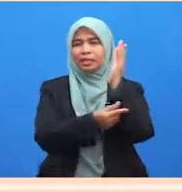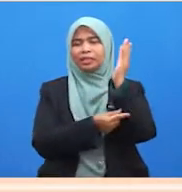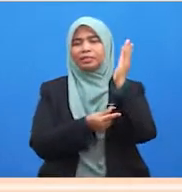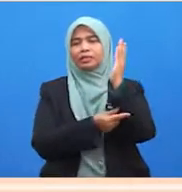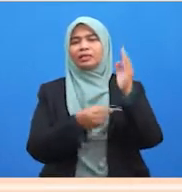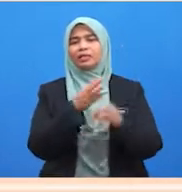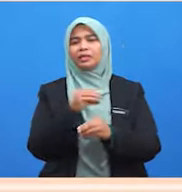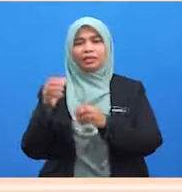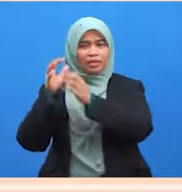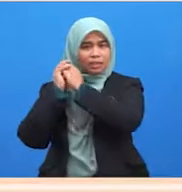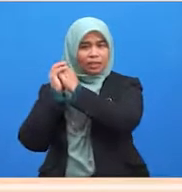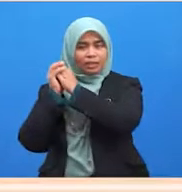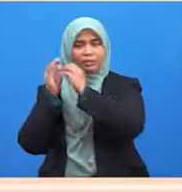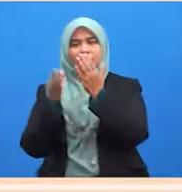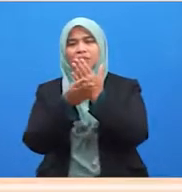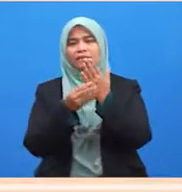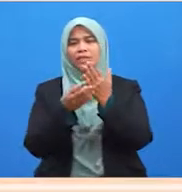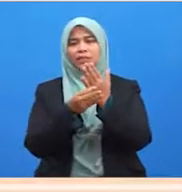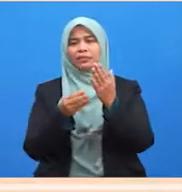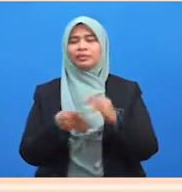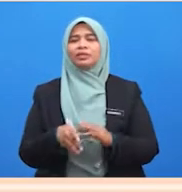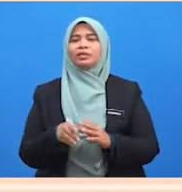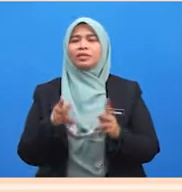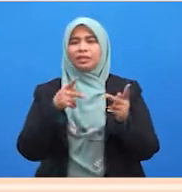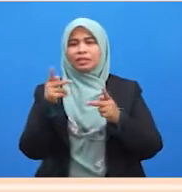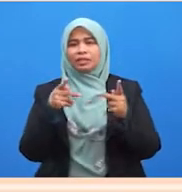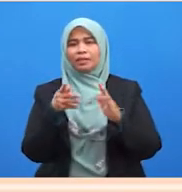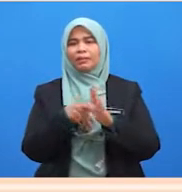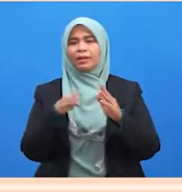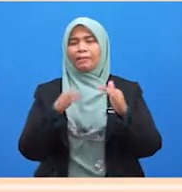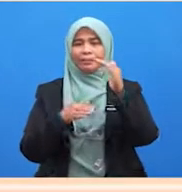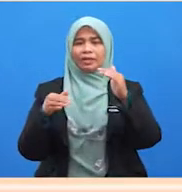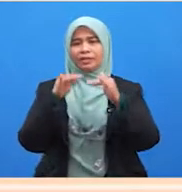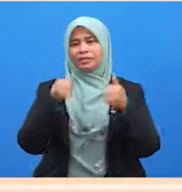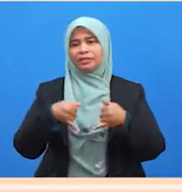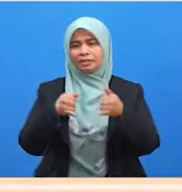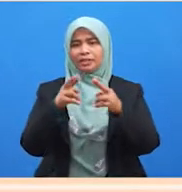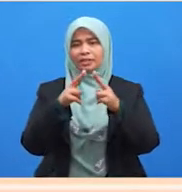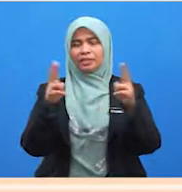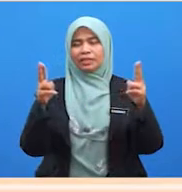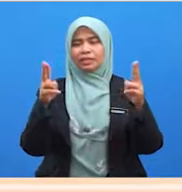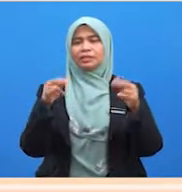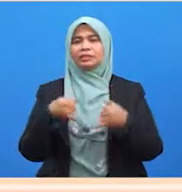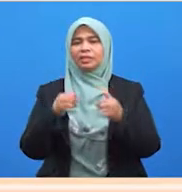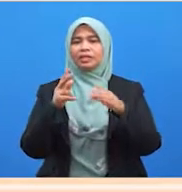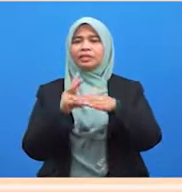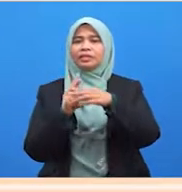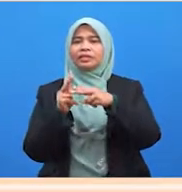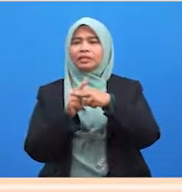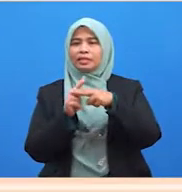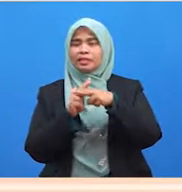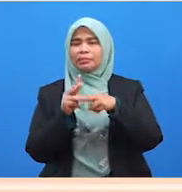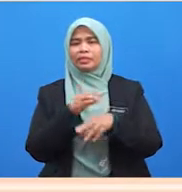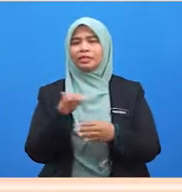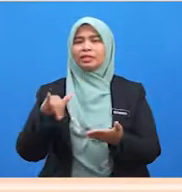sawit, pengangkutan, pembinaan jalan raya, jalan kereta api dan lapangan terbang,